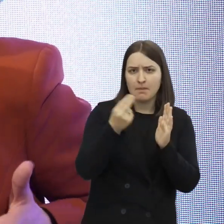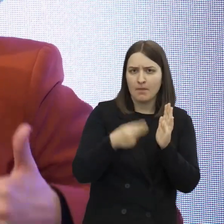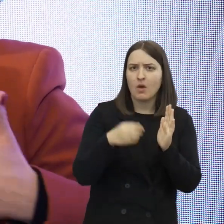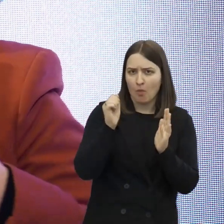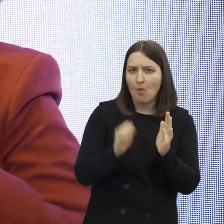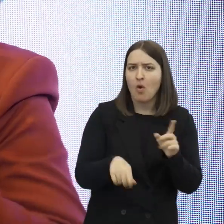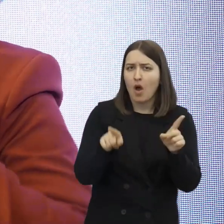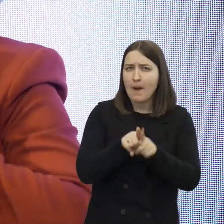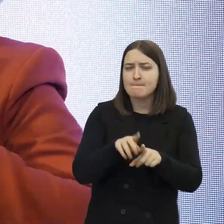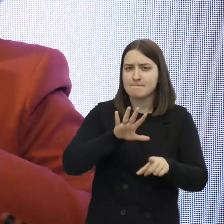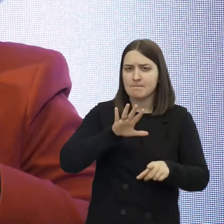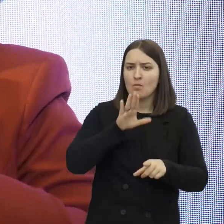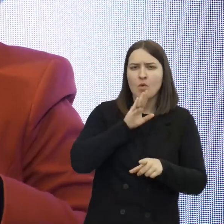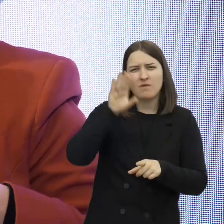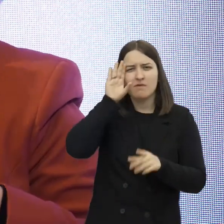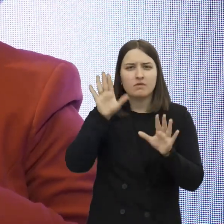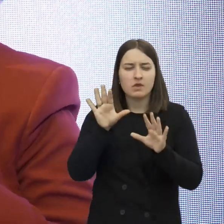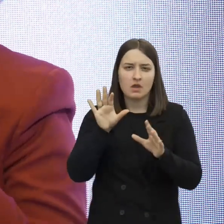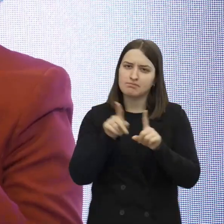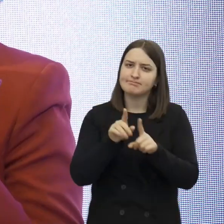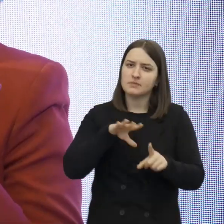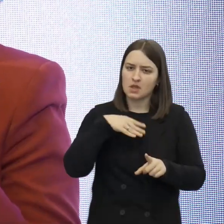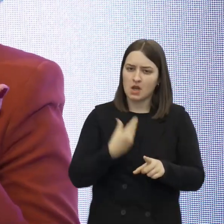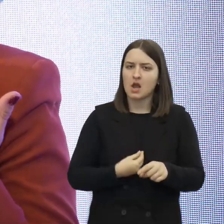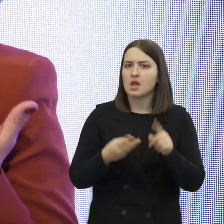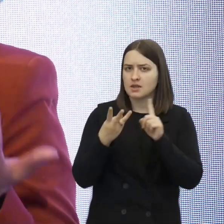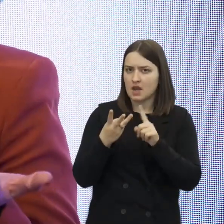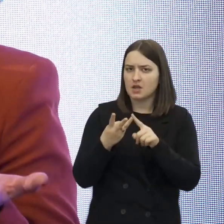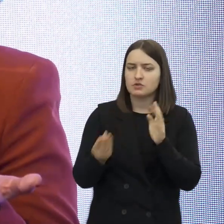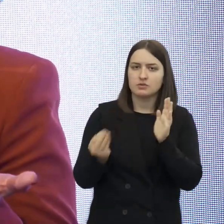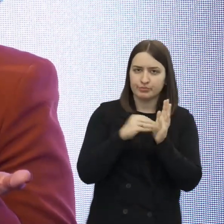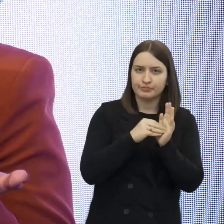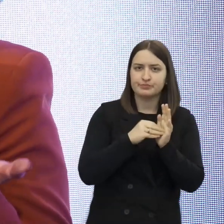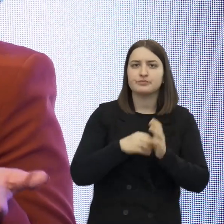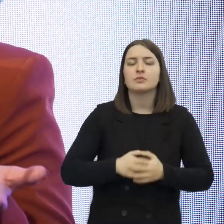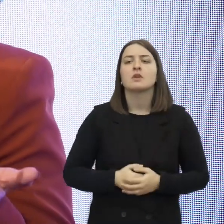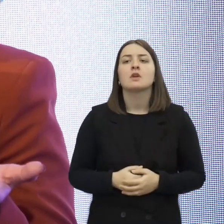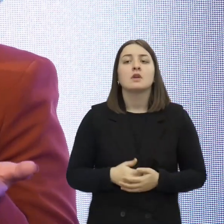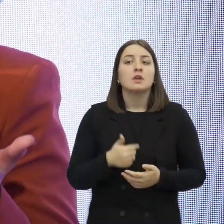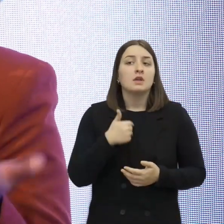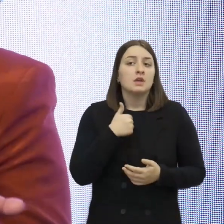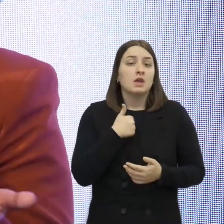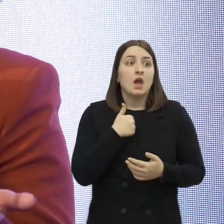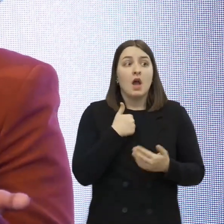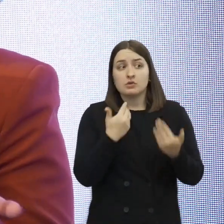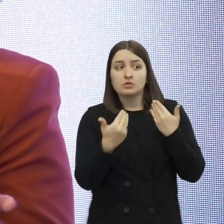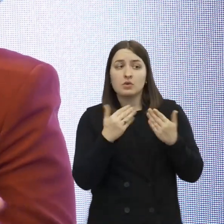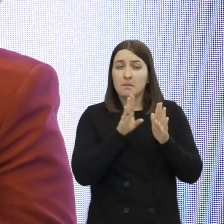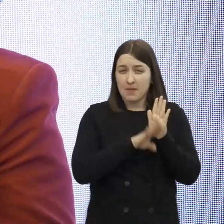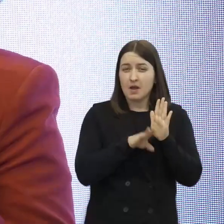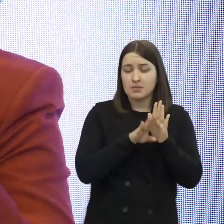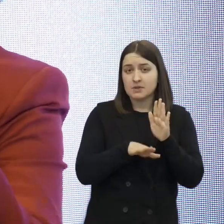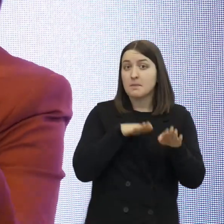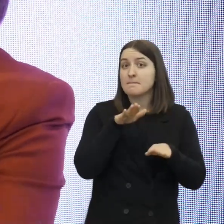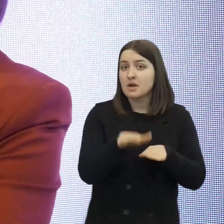pat sutvarkyti visokius ten korteles praėjimo, nes kažkam galbūt tai atrodo, man atrodytų ar ne, tai paprastas žingsnis, bet kai